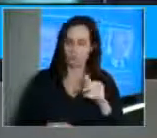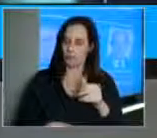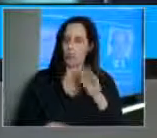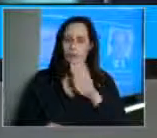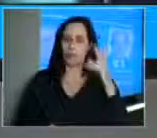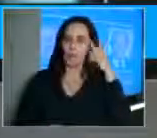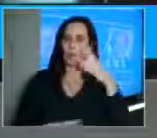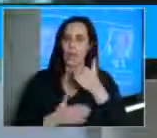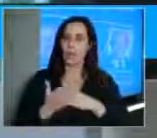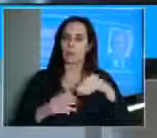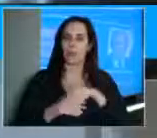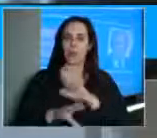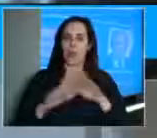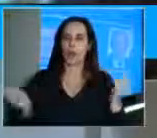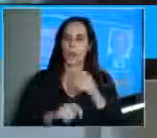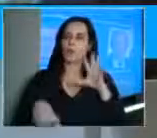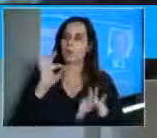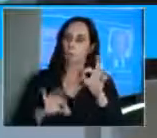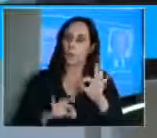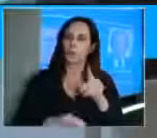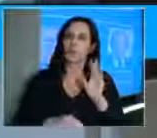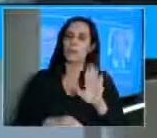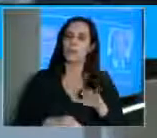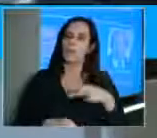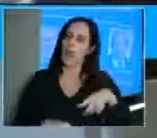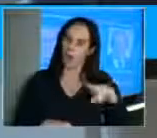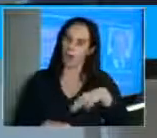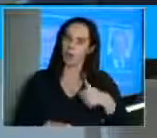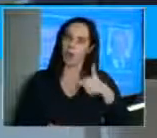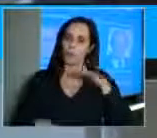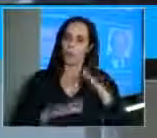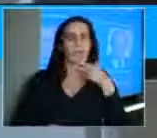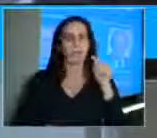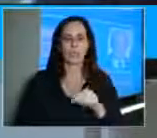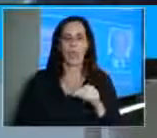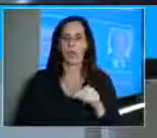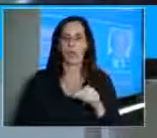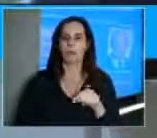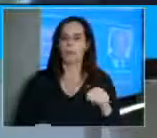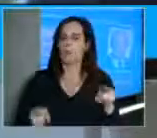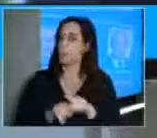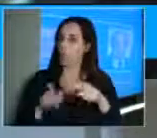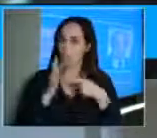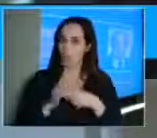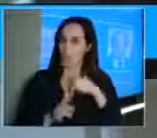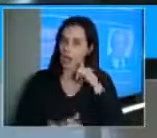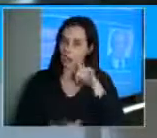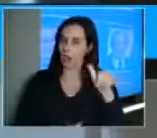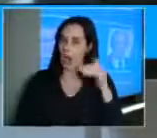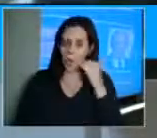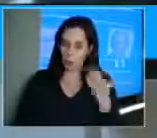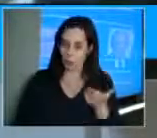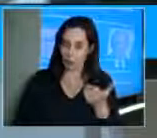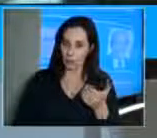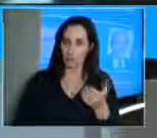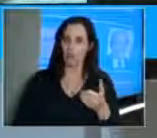מבין שחלק מתפקידו זה לא רק הקמפיין בחירות, אלא גם האחריות של ראש ממשלת ישראל, כמו למשל הנסיעה לארצות הברית